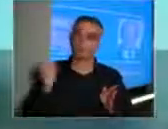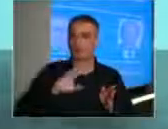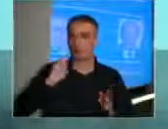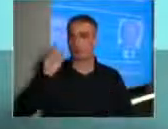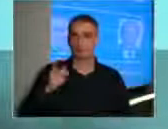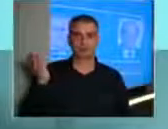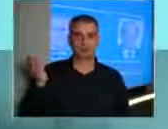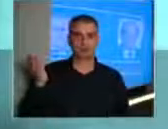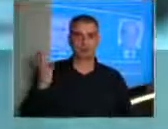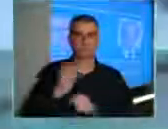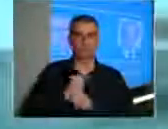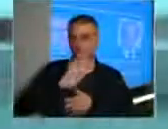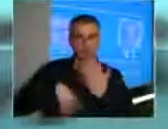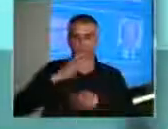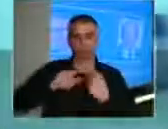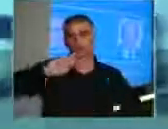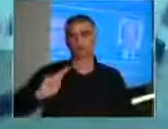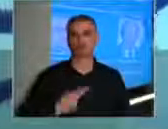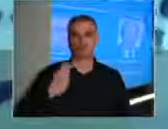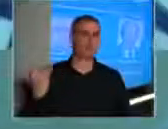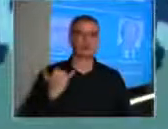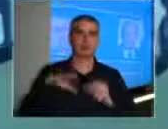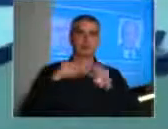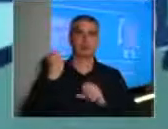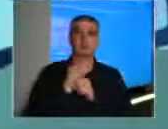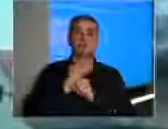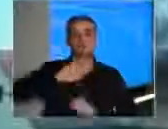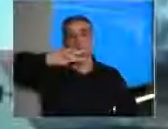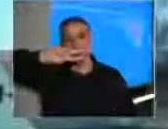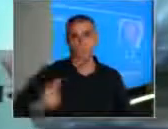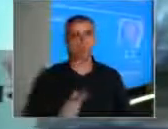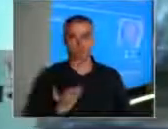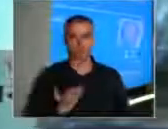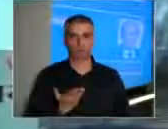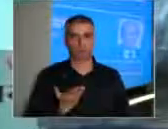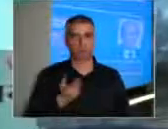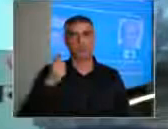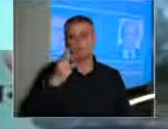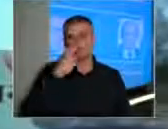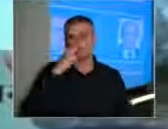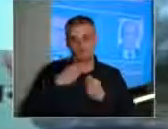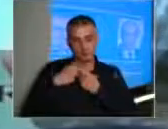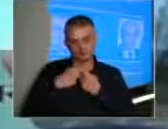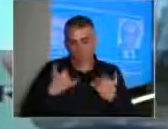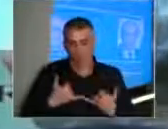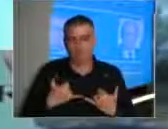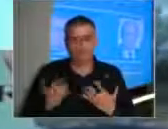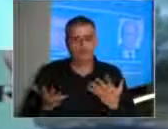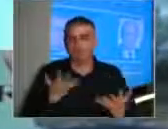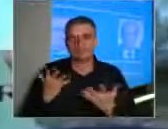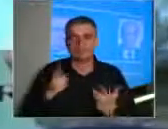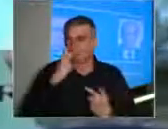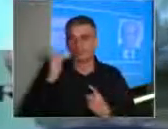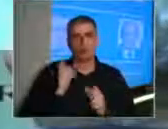הזה, שמצליח לטרוף את הקלפים פעם אחר פעם בכל מערכת בחירות, ועשה לנו את זה עוד פעם, ובעיקר הם מנסים להתארגן מעכשיו לעכשיו, וזה נראה